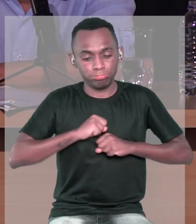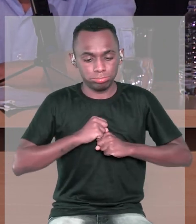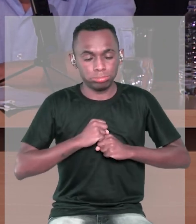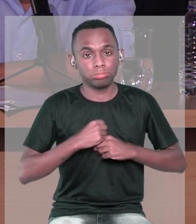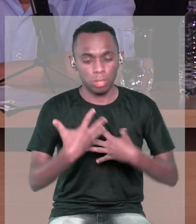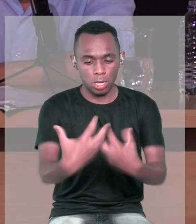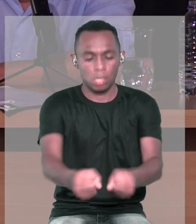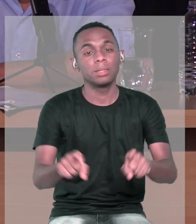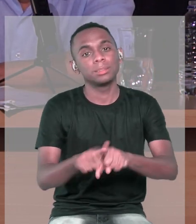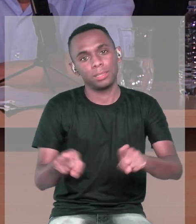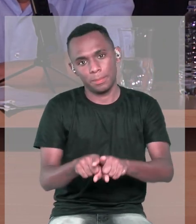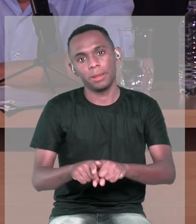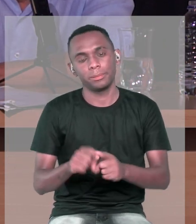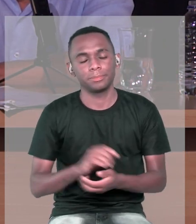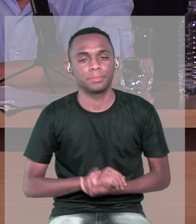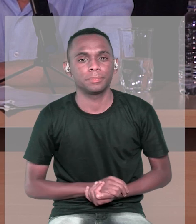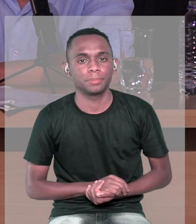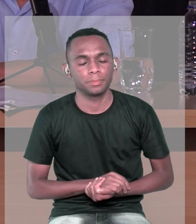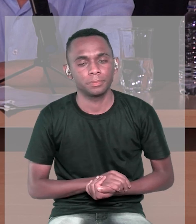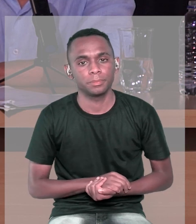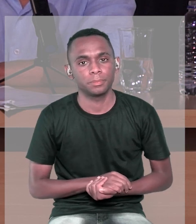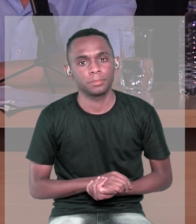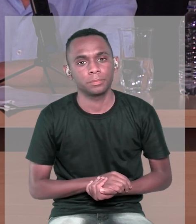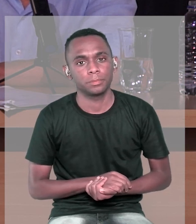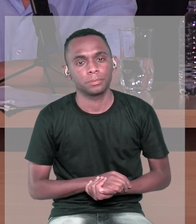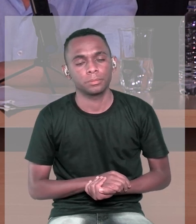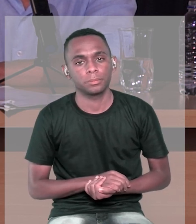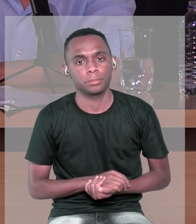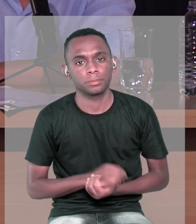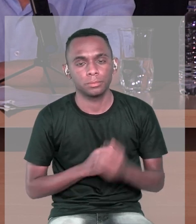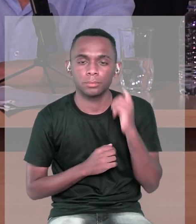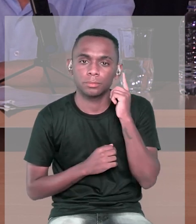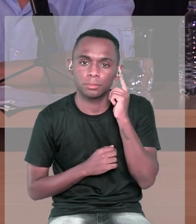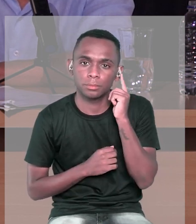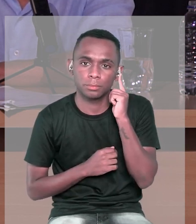Alors, les grandes pensées écologiques